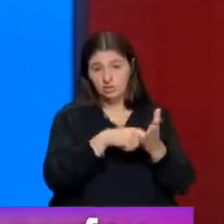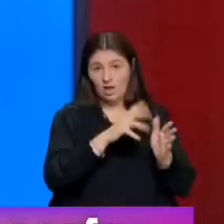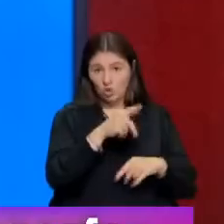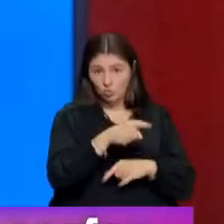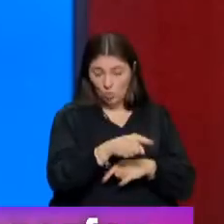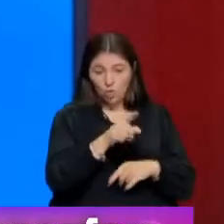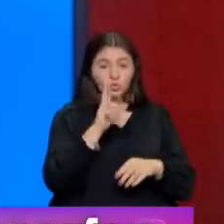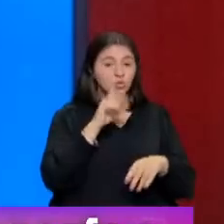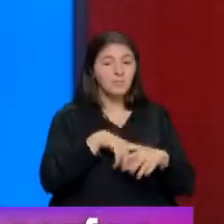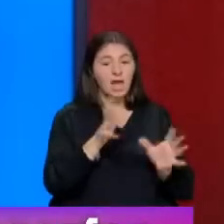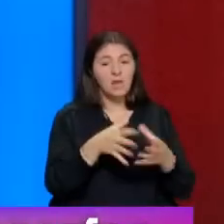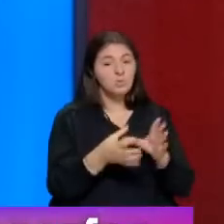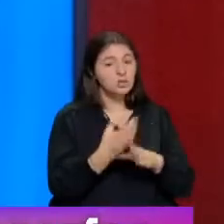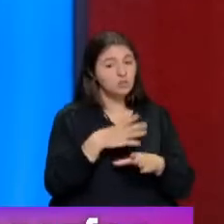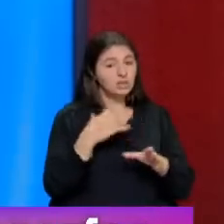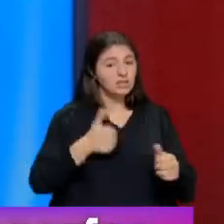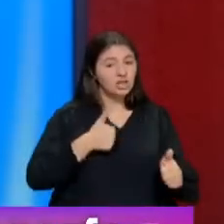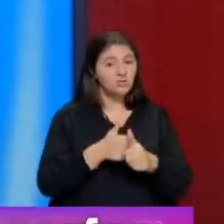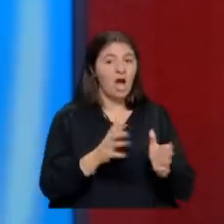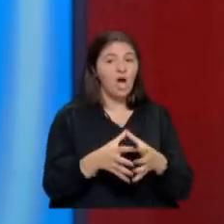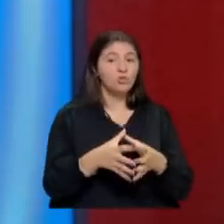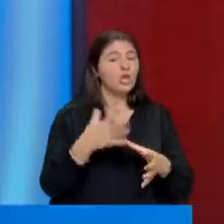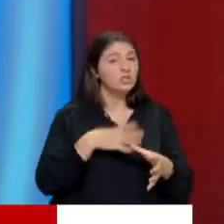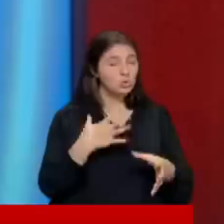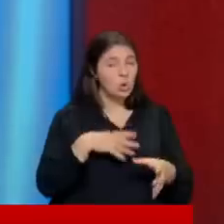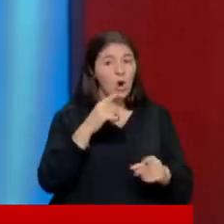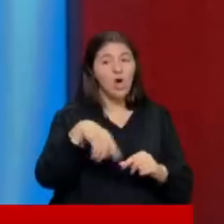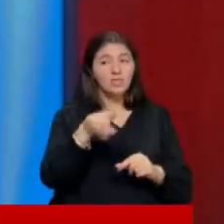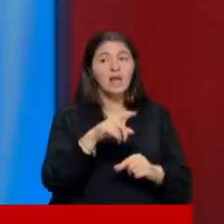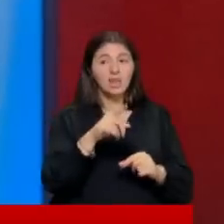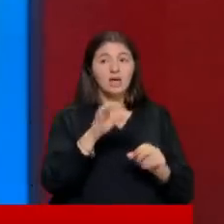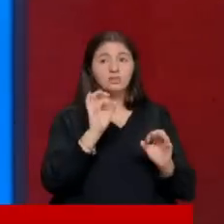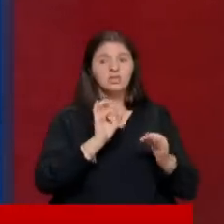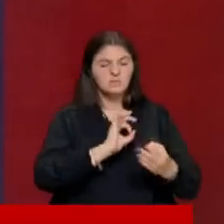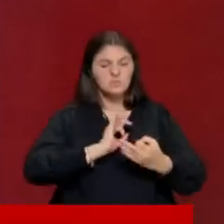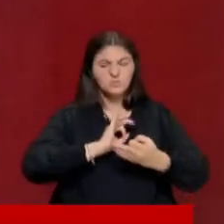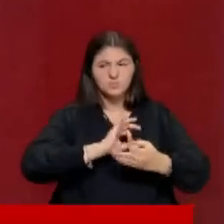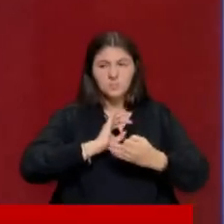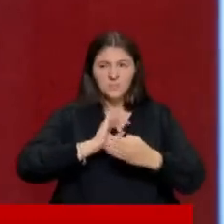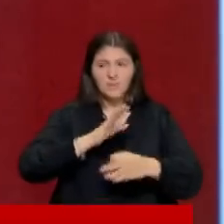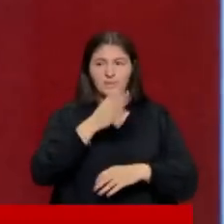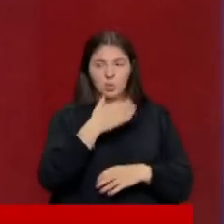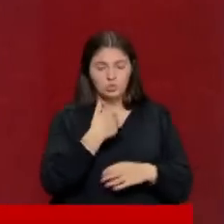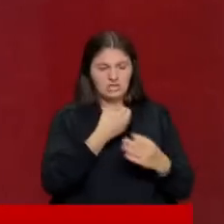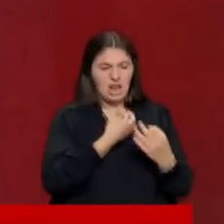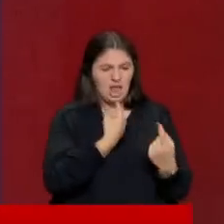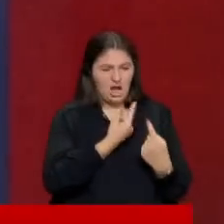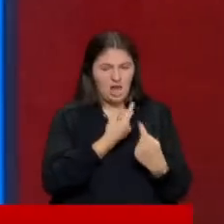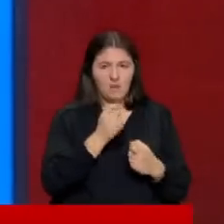belki bir ekip kurmak istiyor bir danışman kadrosu kurmak istiyor ve onlarla da sıkı temas halinde biliyoruz